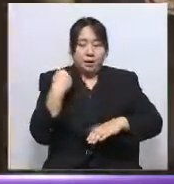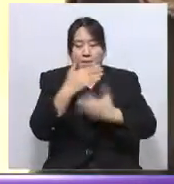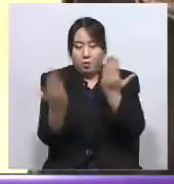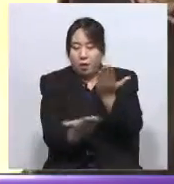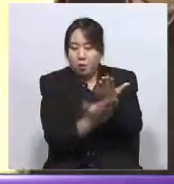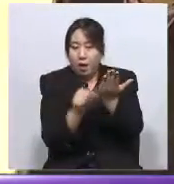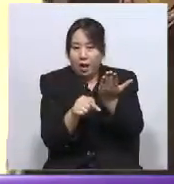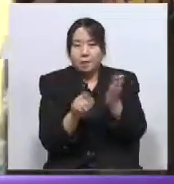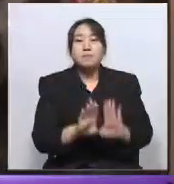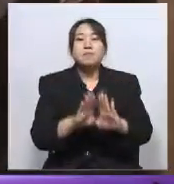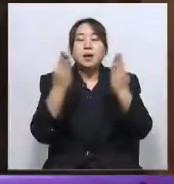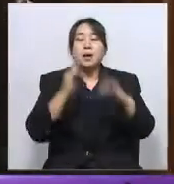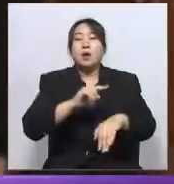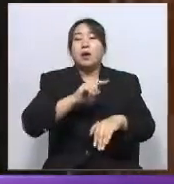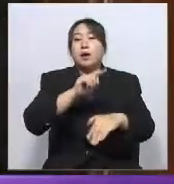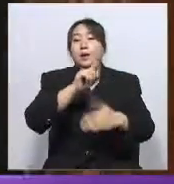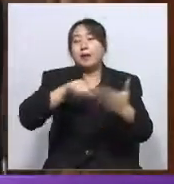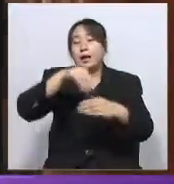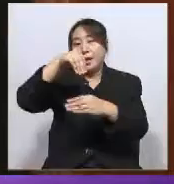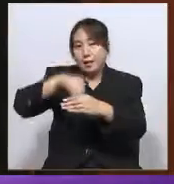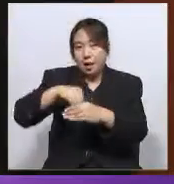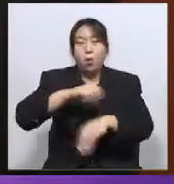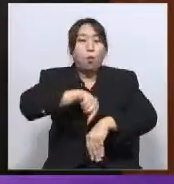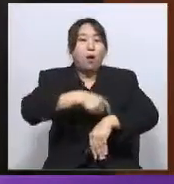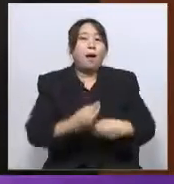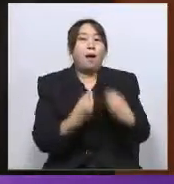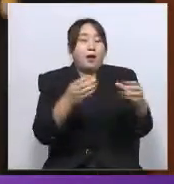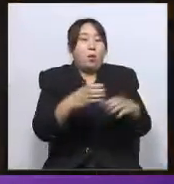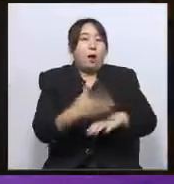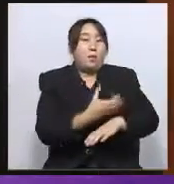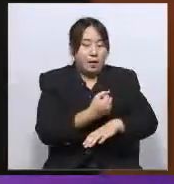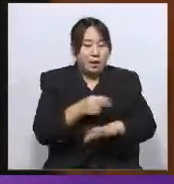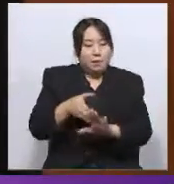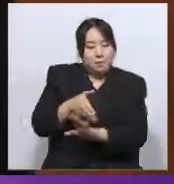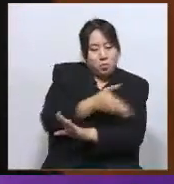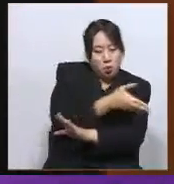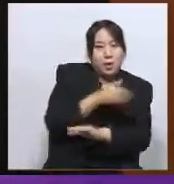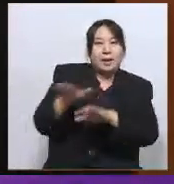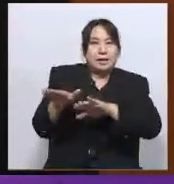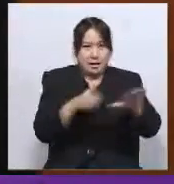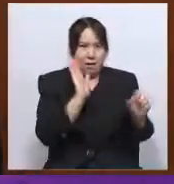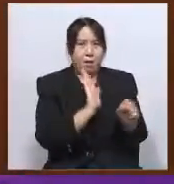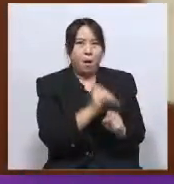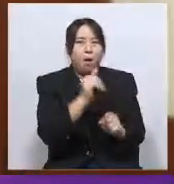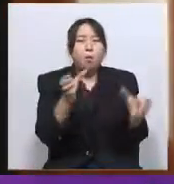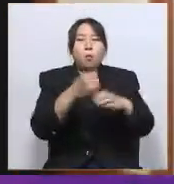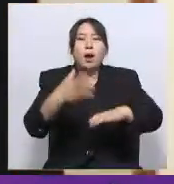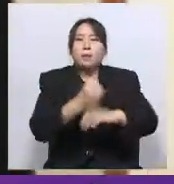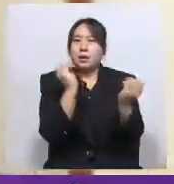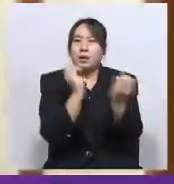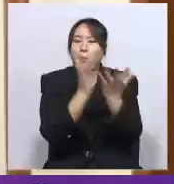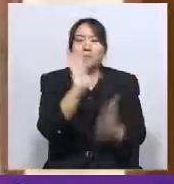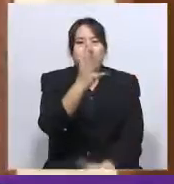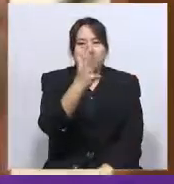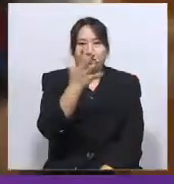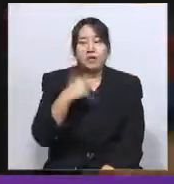ตั้งขยายเวลาให้กับพรรคการเมืองและเตรียมการเลือกตั้งให้เพียงพอซึ่งจะไม่ทำให้พรรคการเมืองเสียหายขณะที่กรท.